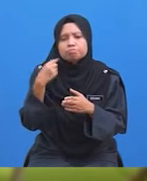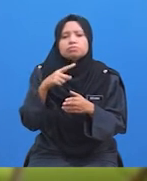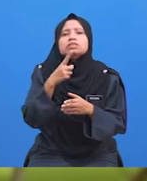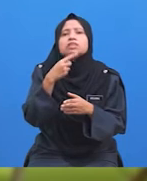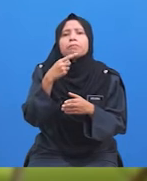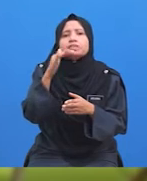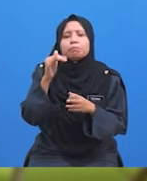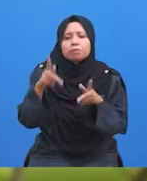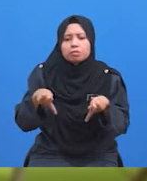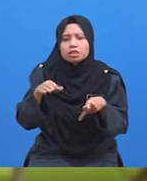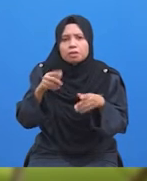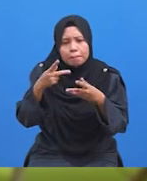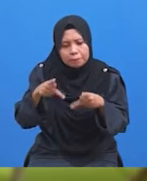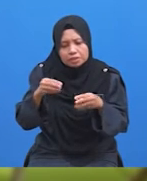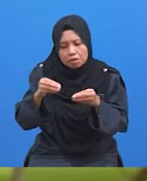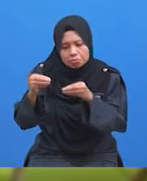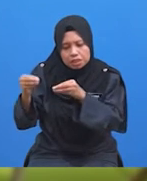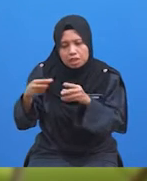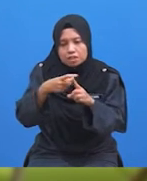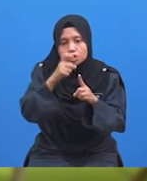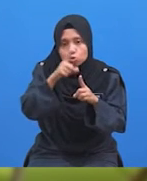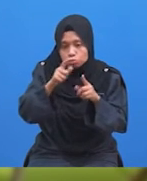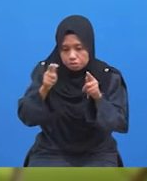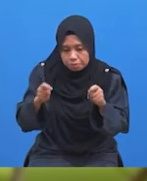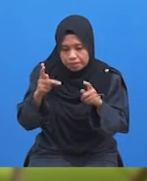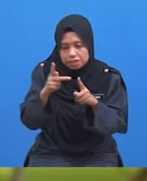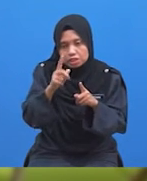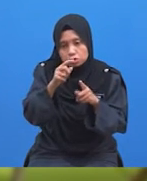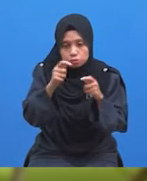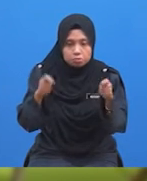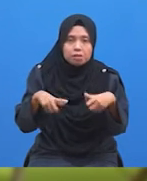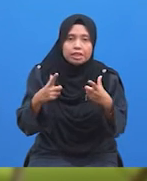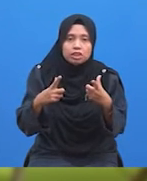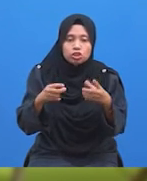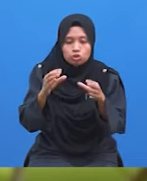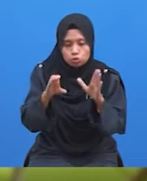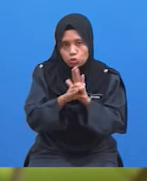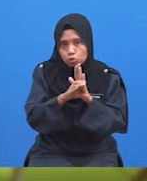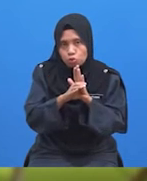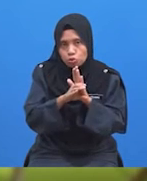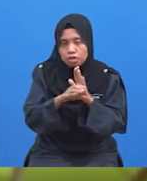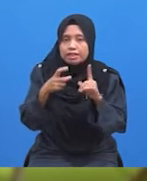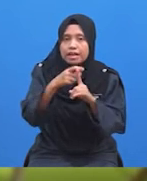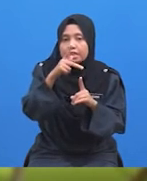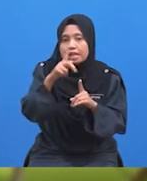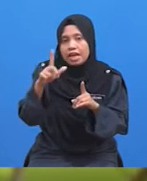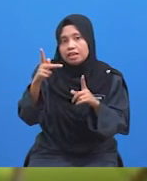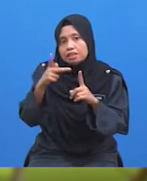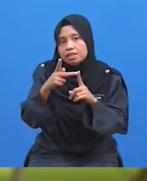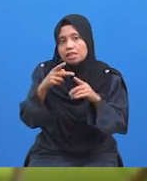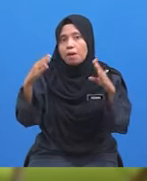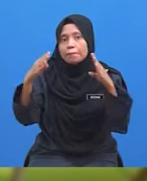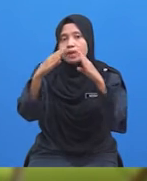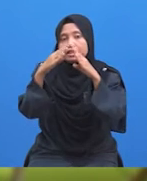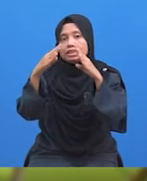pelajar yang Ibu bapanya pernah berpindah ke satu tempat contoh berpindah dari Kuala Lumpur ke Banda